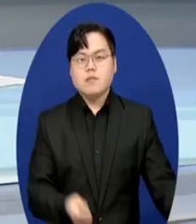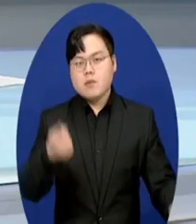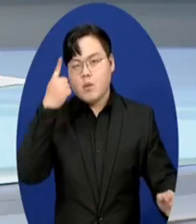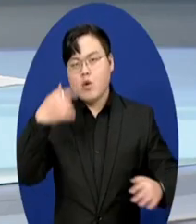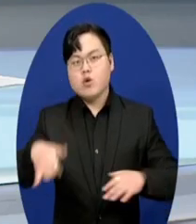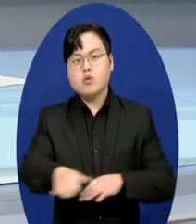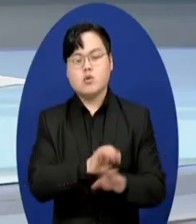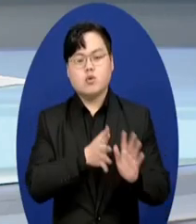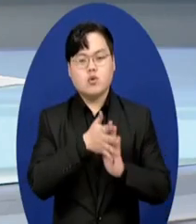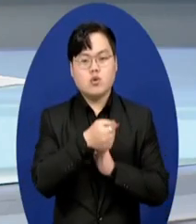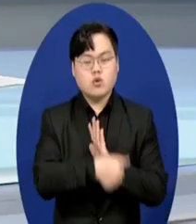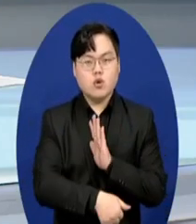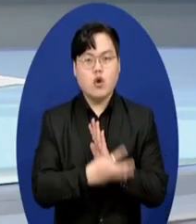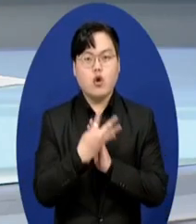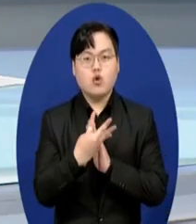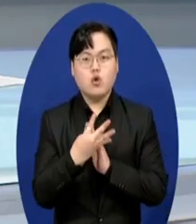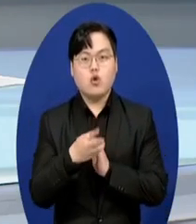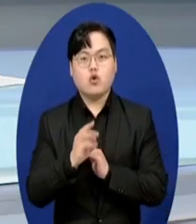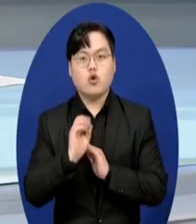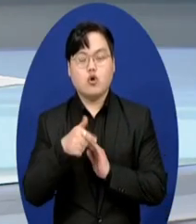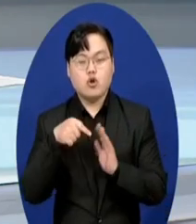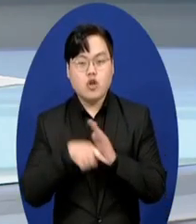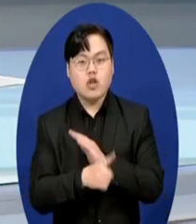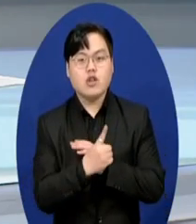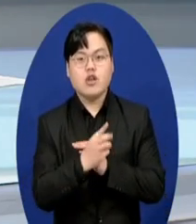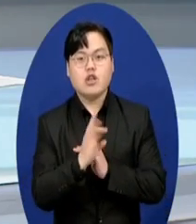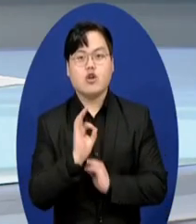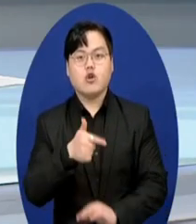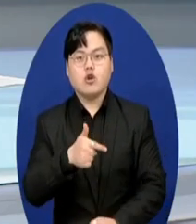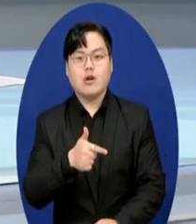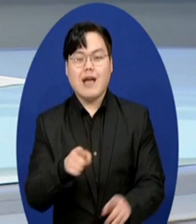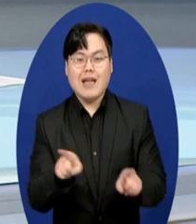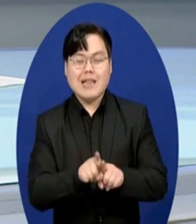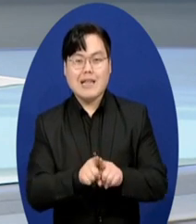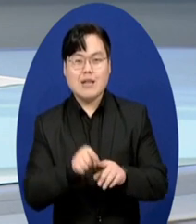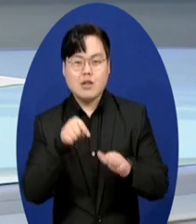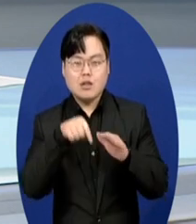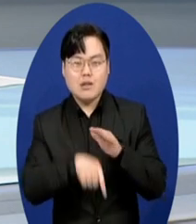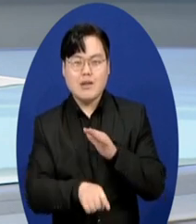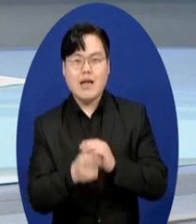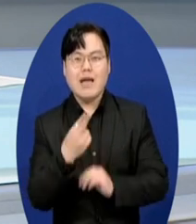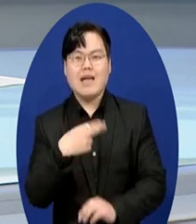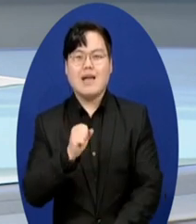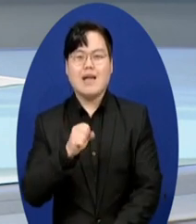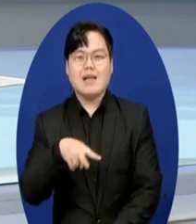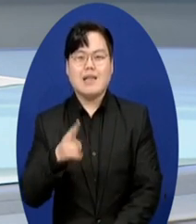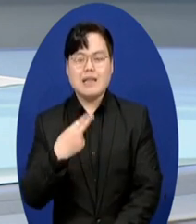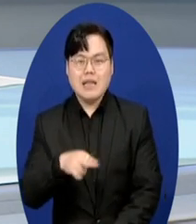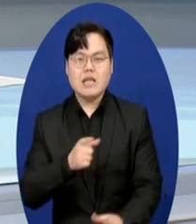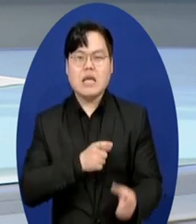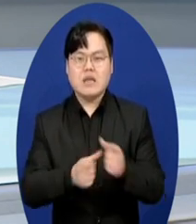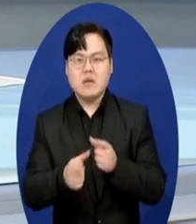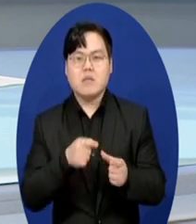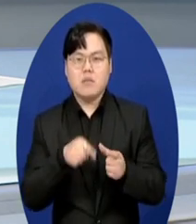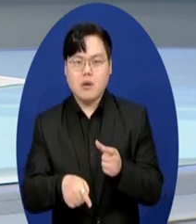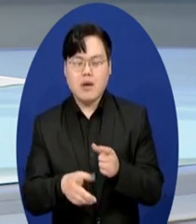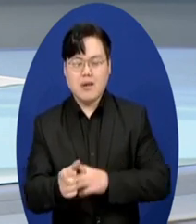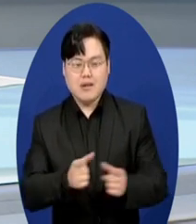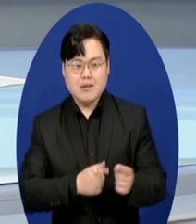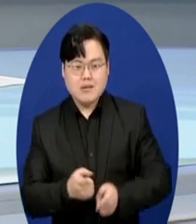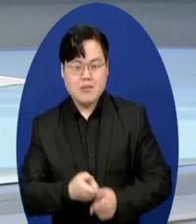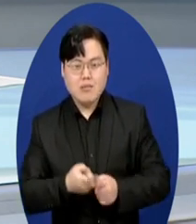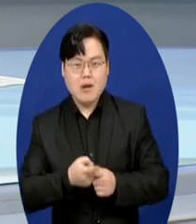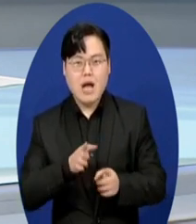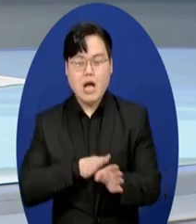Монгол Улсын төсвийн орлогын 4 төгрөг тутмын 1 төгрөгтө тэнцэх хэмжээний далд эдийн засагтай гэсэн тооцоо гарсан байдаг. За далд эдийн засаг нэмэгдэж аль